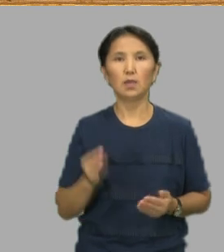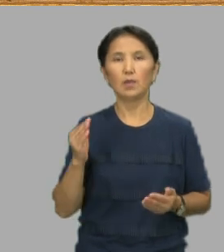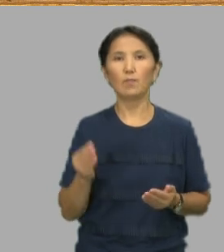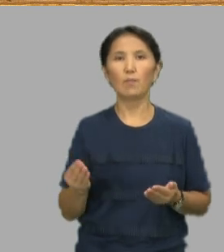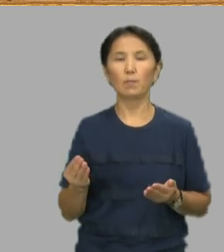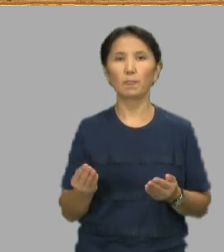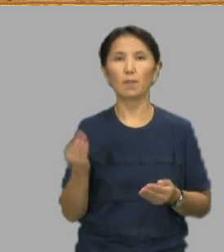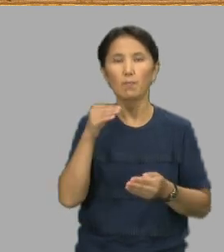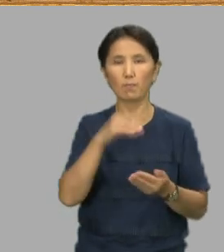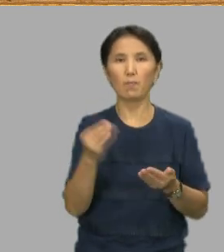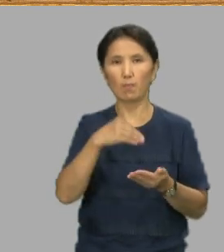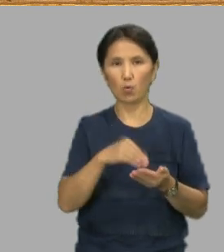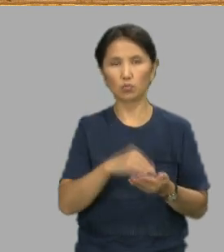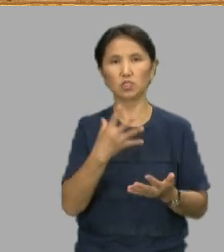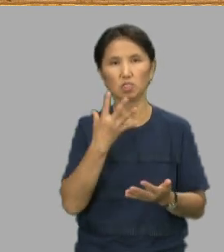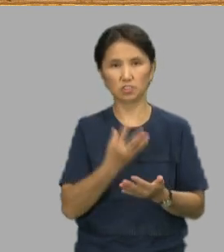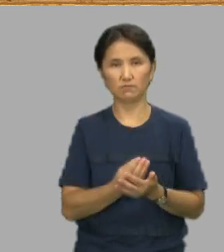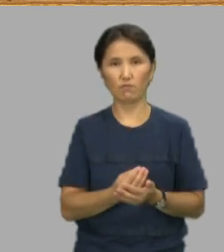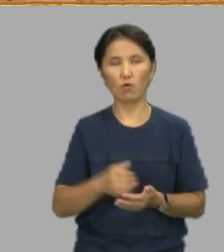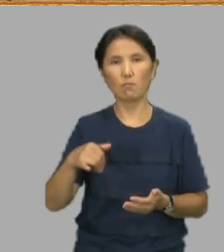свой багаж знаний.